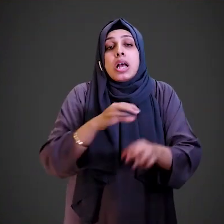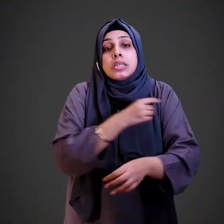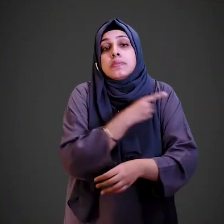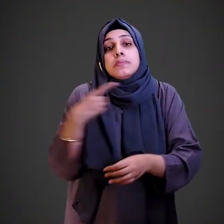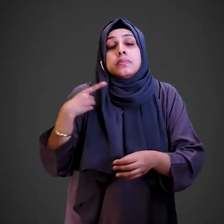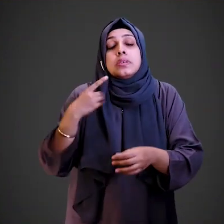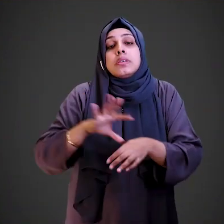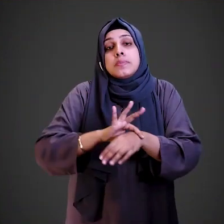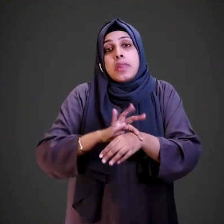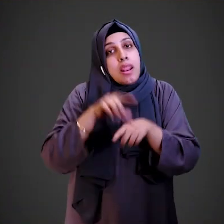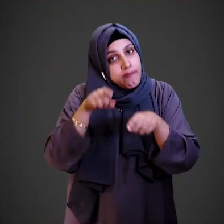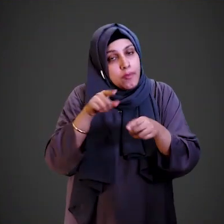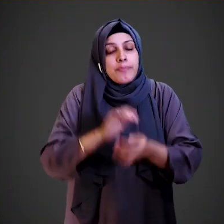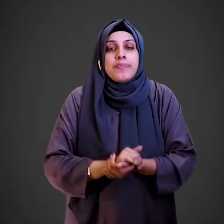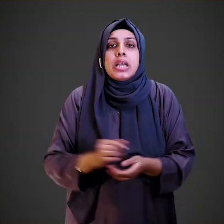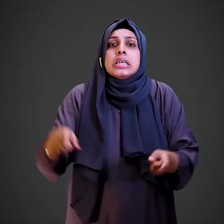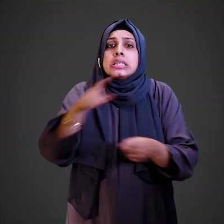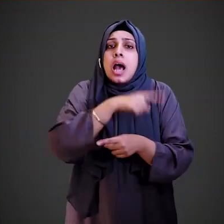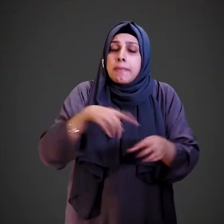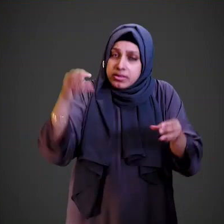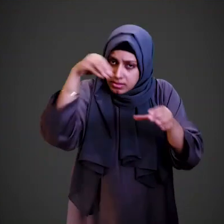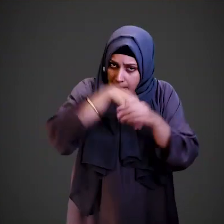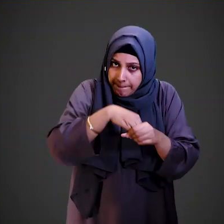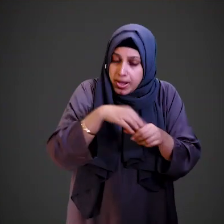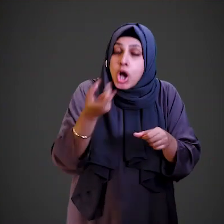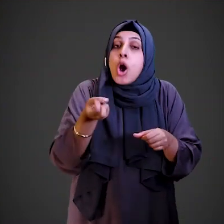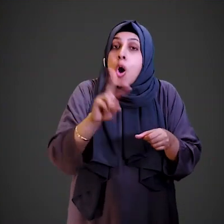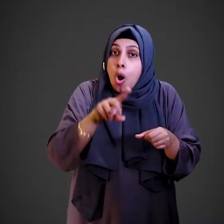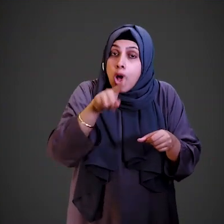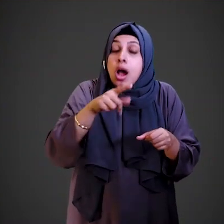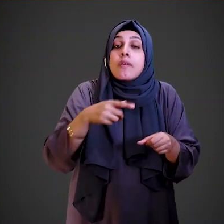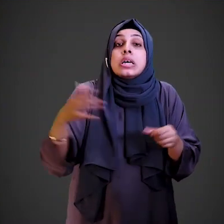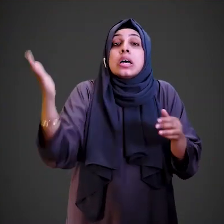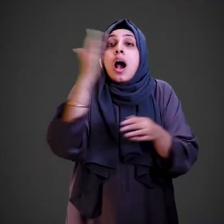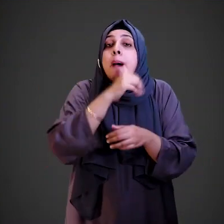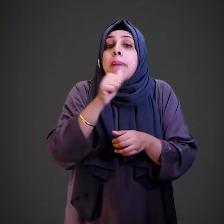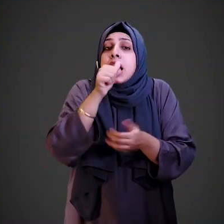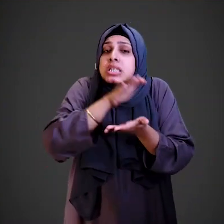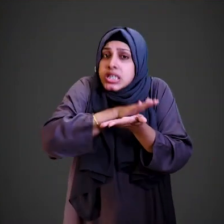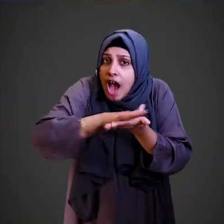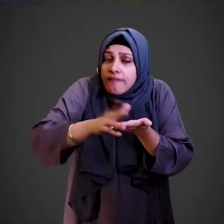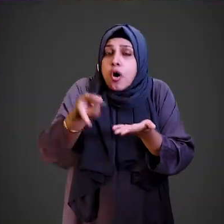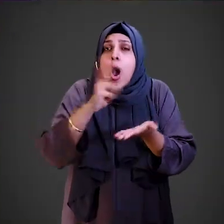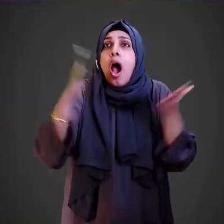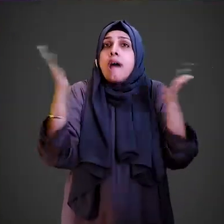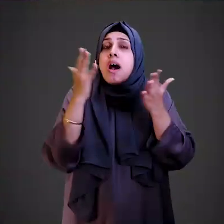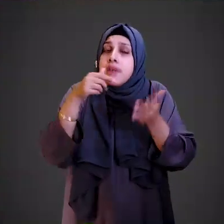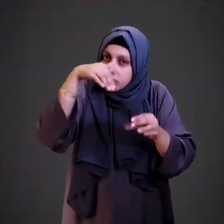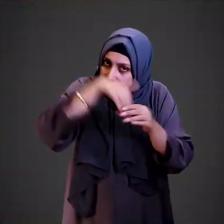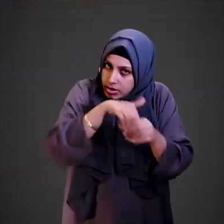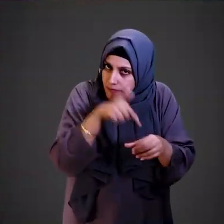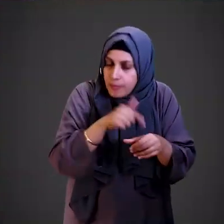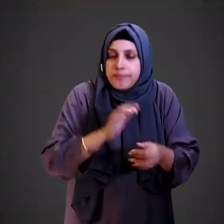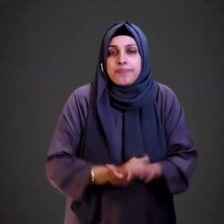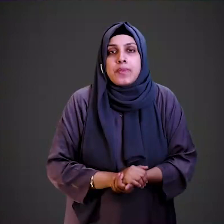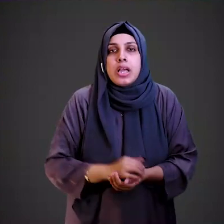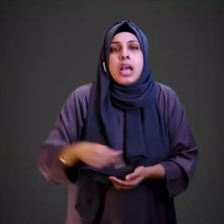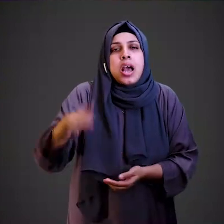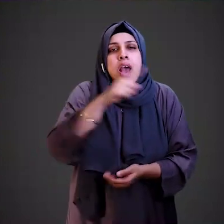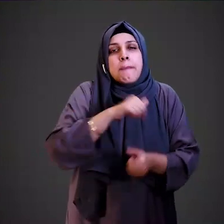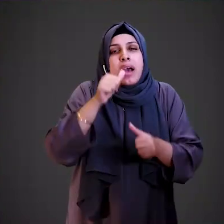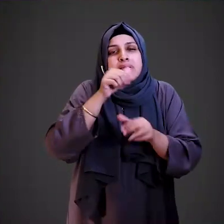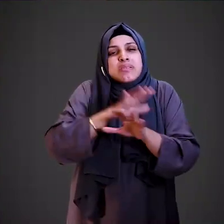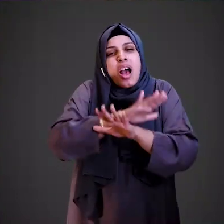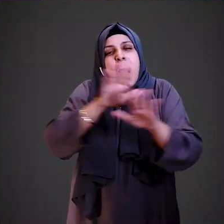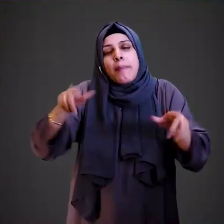अलावा पब्लिक गुड में पीने का साफ़ पानी और साफ़ हवा की रसाई भी शामिल है। पानी सारा इस ले नाला ले में ही जाता है,